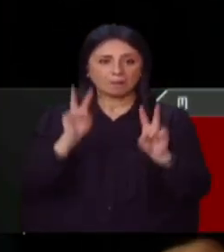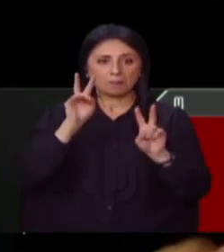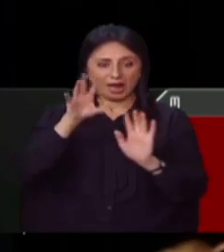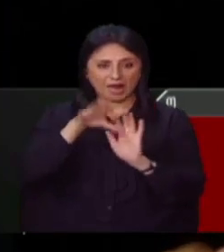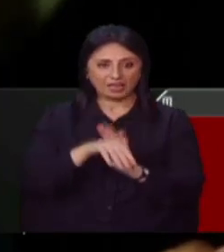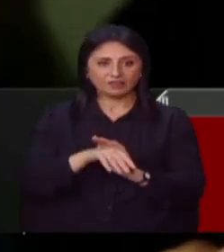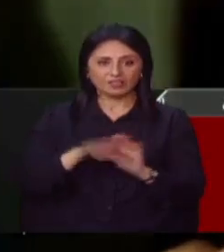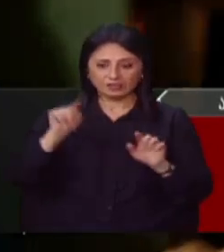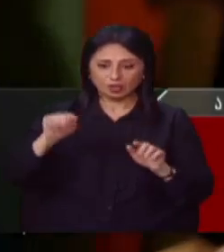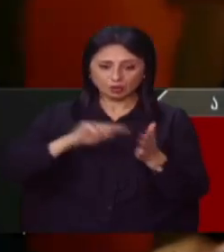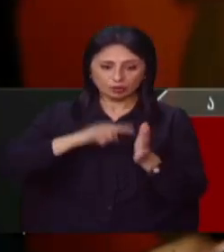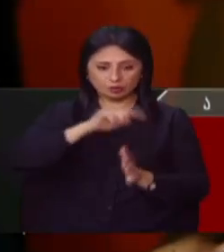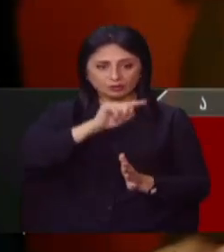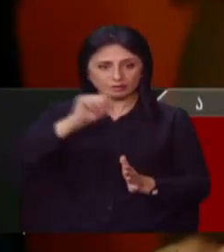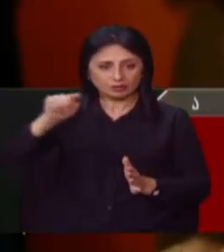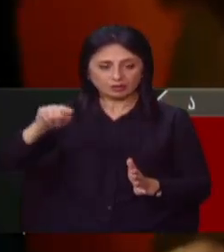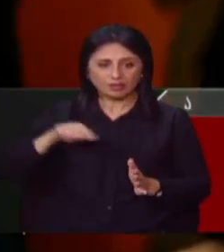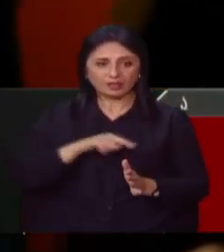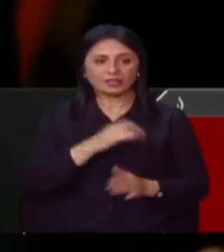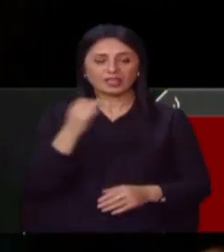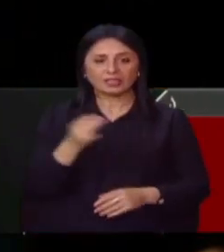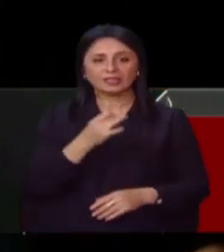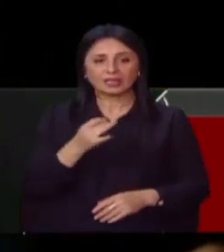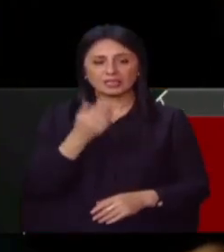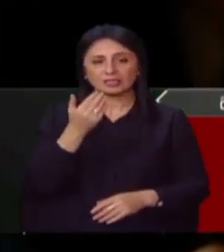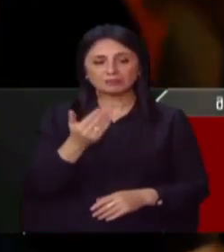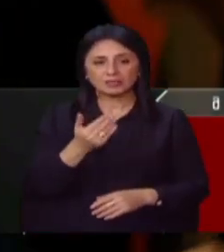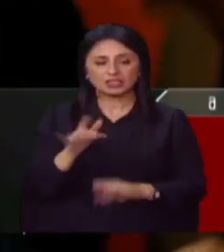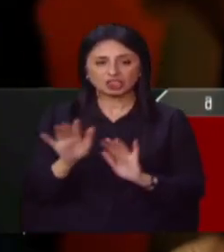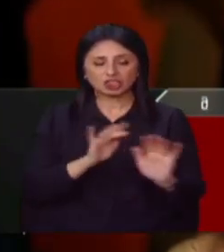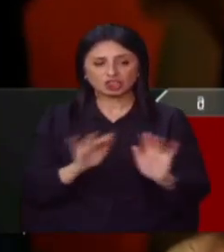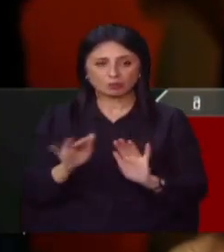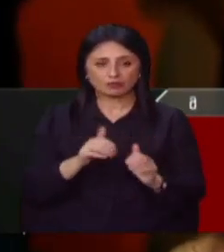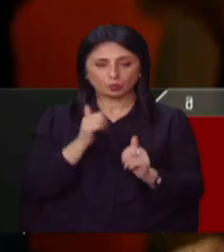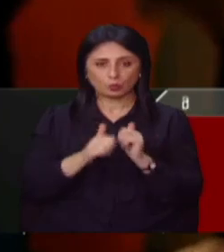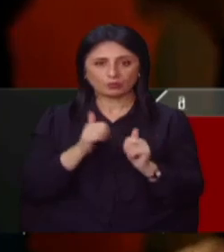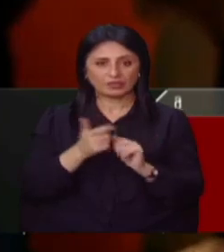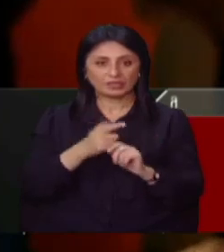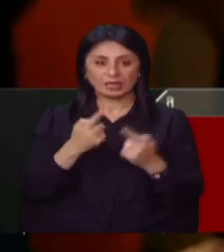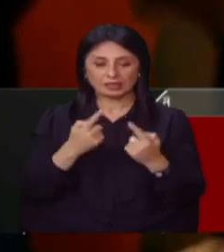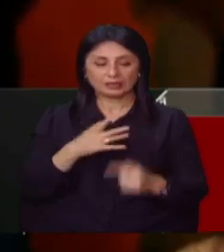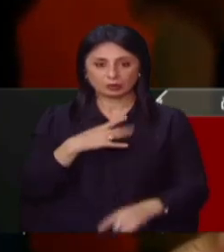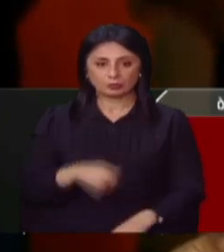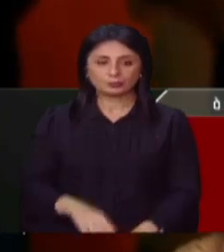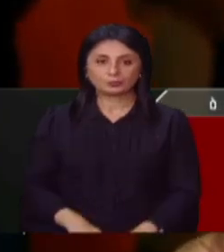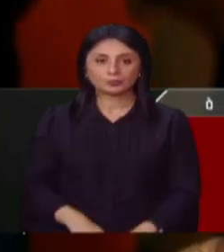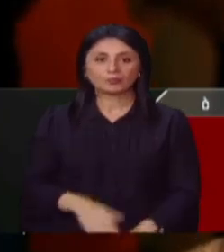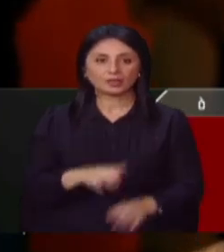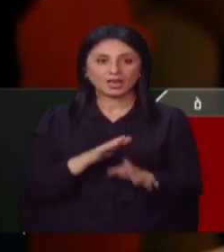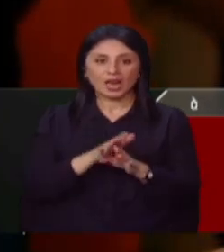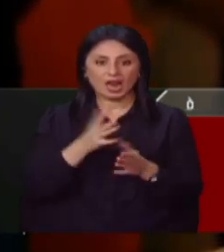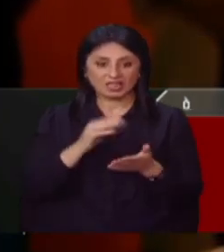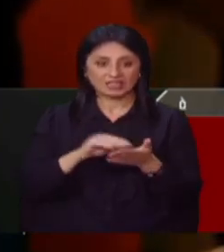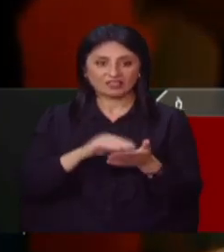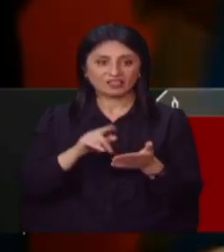Palestinași, geografia s-a cumulat în celia de interese, misiile mă pot de bisan, oltui zandi dio, sluarat,